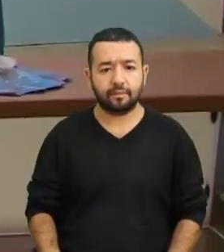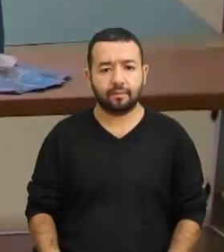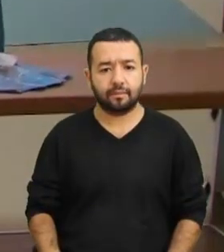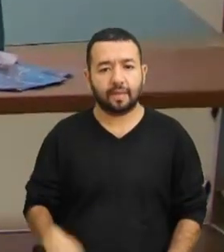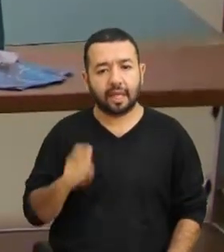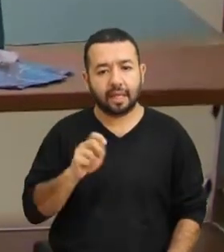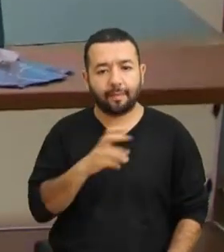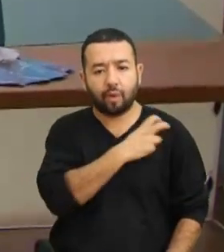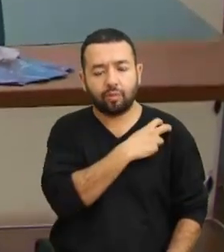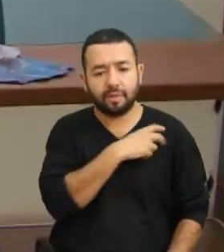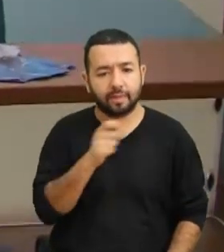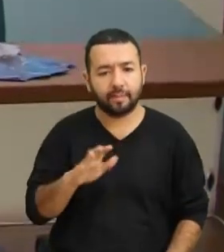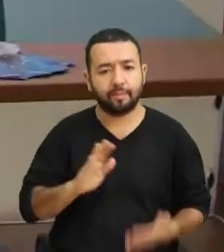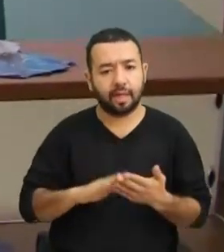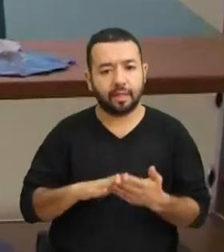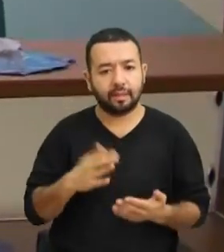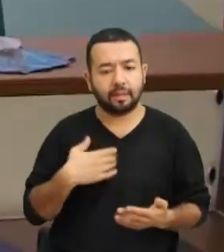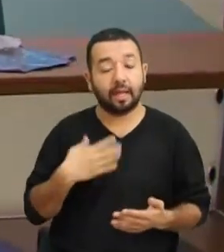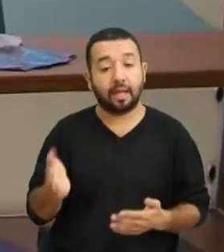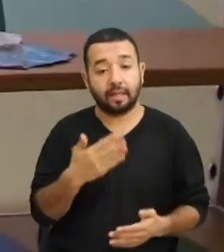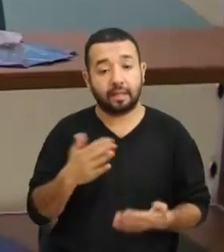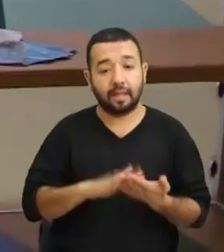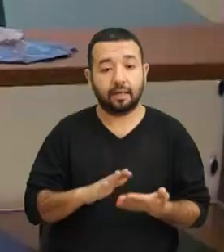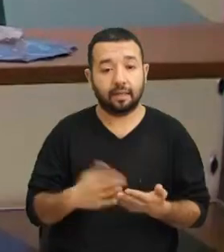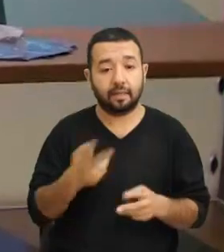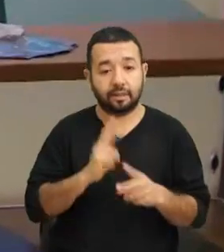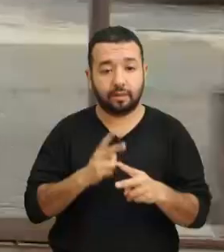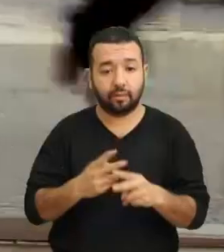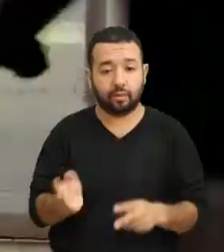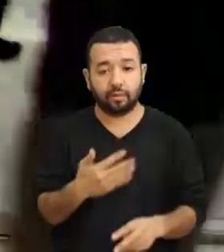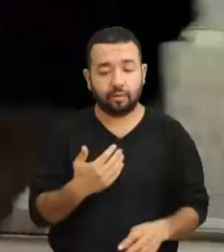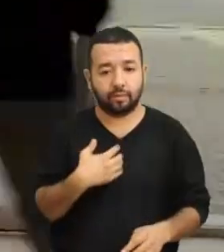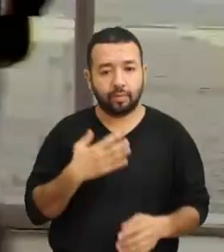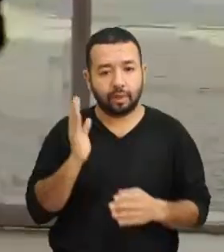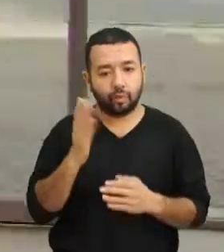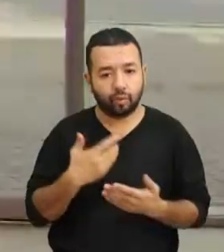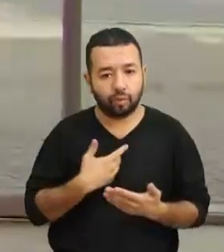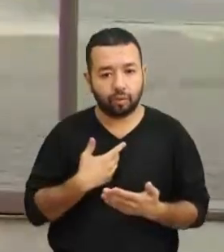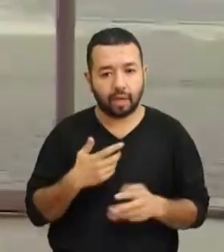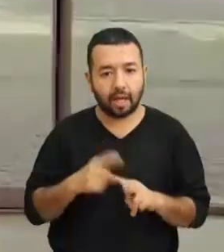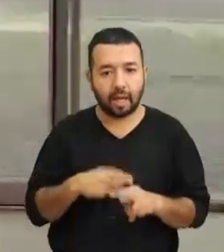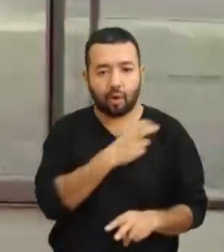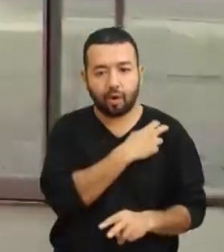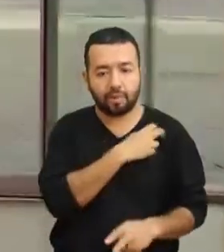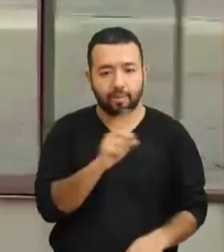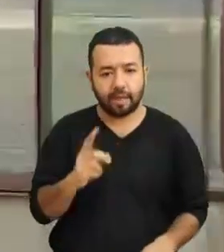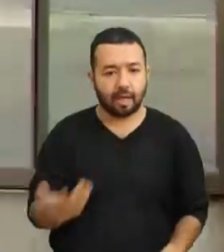Ama yapmayın komiserim. Yok. Arkadaş mı söylüyorsun? Hadi arkadaşlar hadi çabuk. Basma hep götürüyorlar ya. Ayhan komiserim